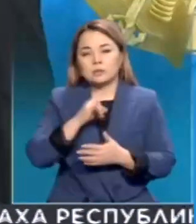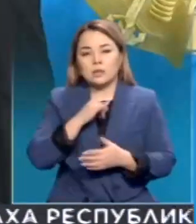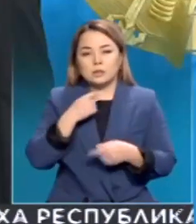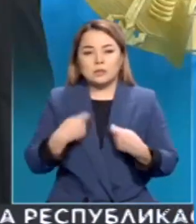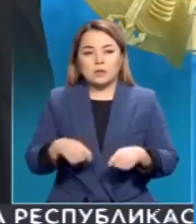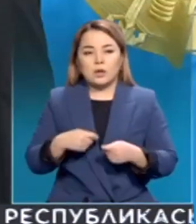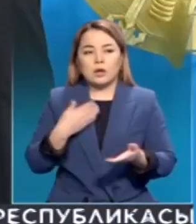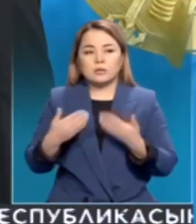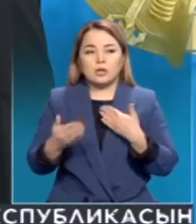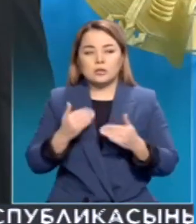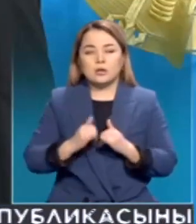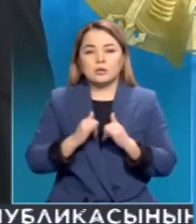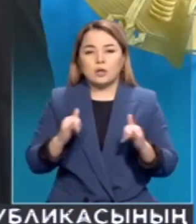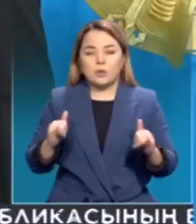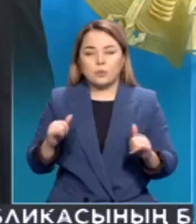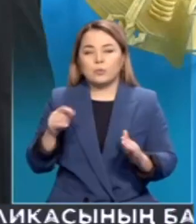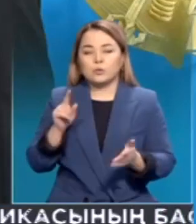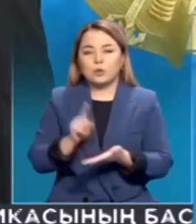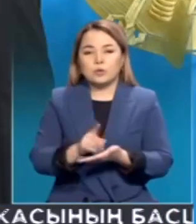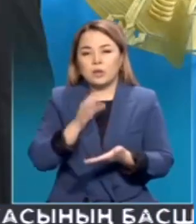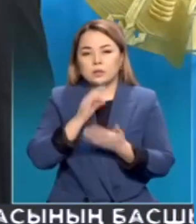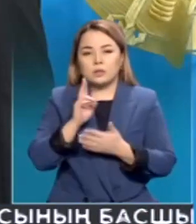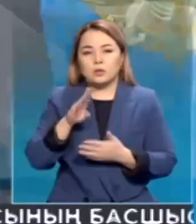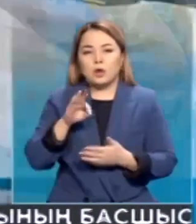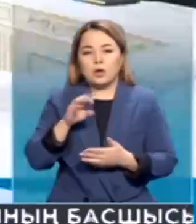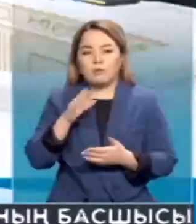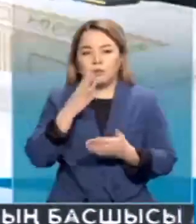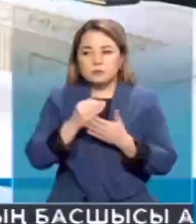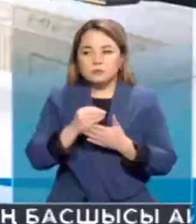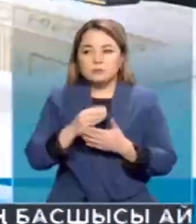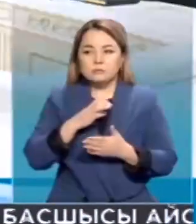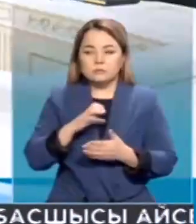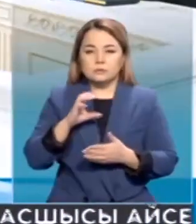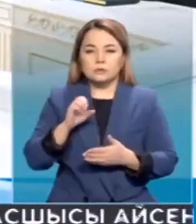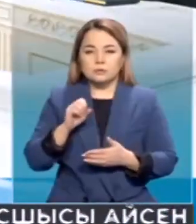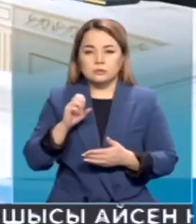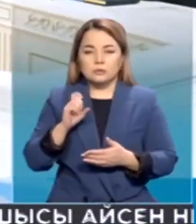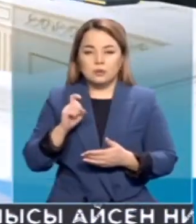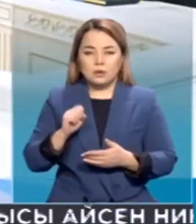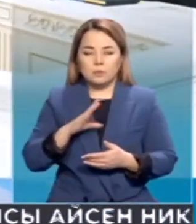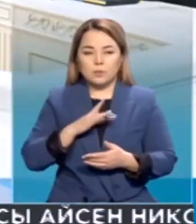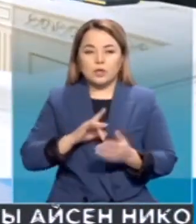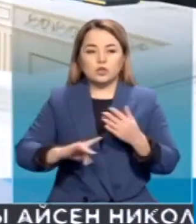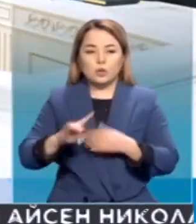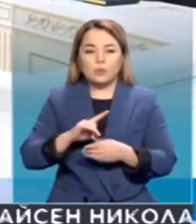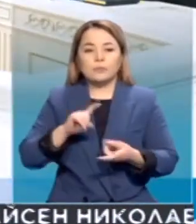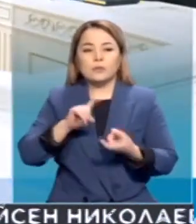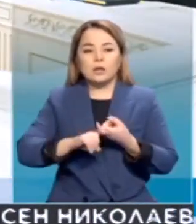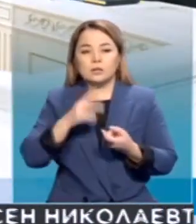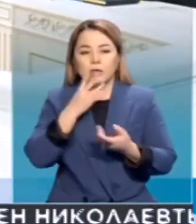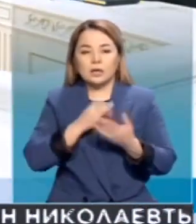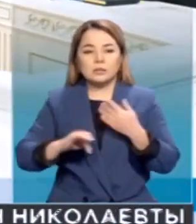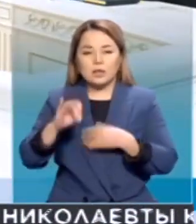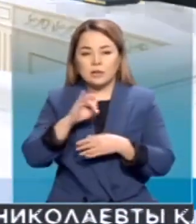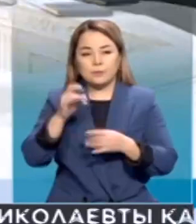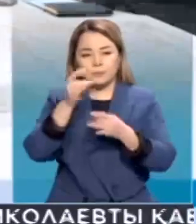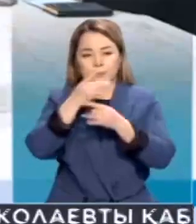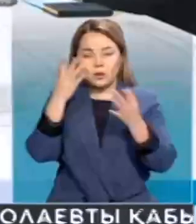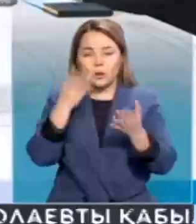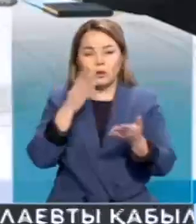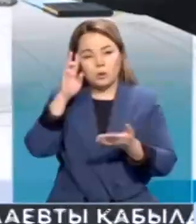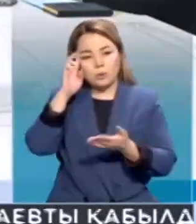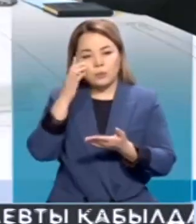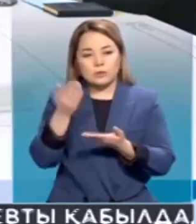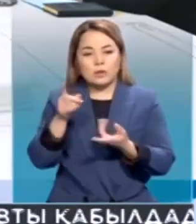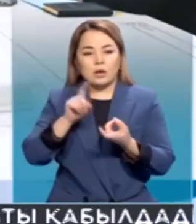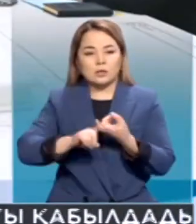сауда қатынасын одан әрі тереңдетуге мүдделі. Қасым Жомарт Тоқаев Қазақстан мен Саха Республикасының тамыры терең, тарихи және мәдени-гуманитарлық